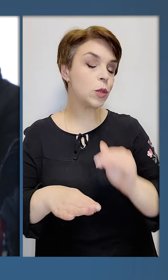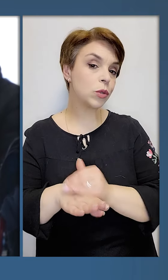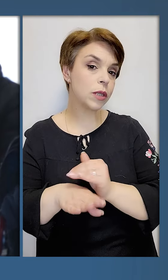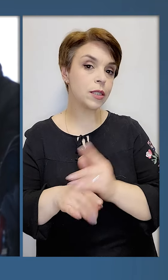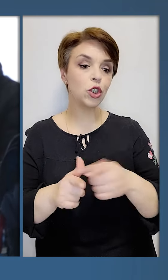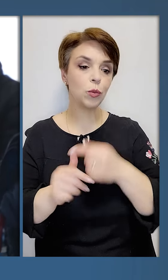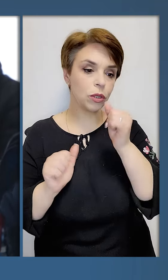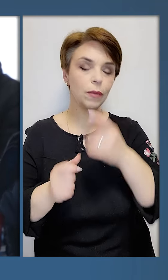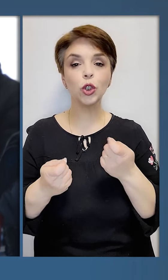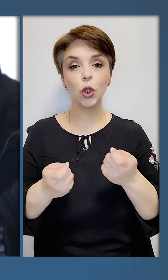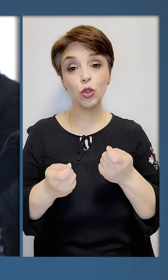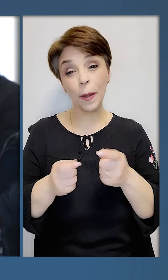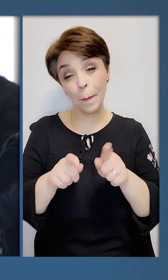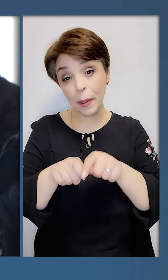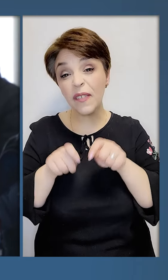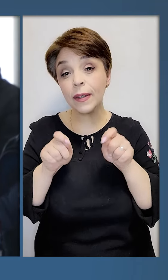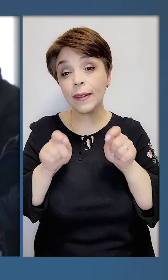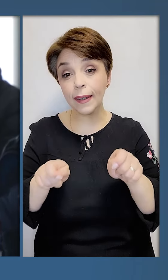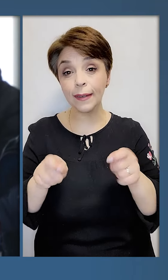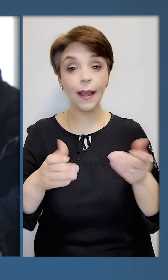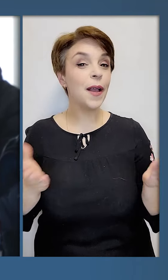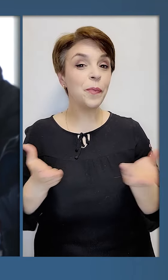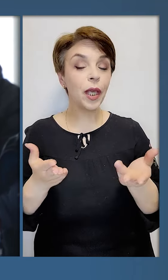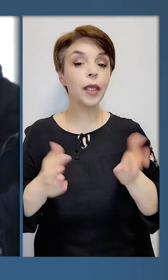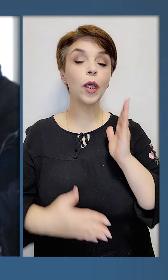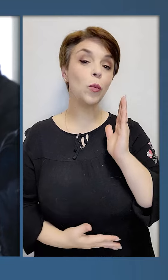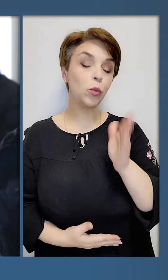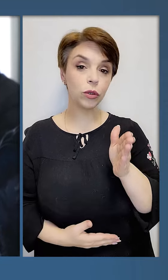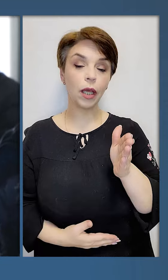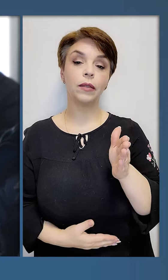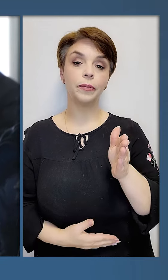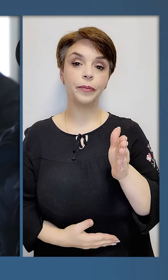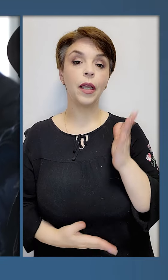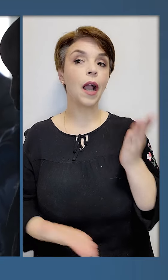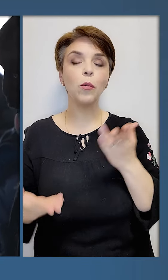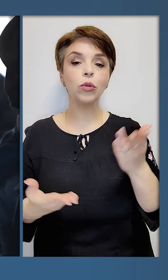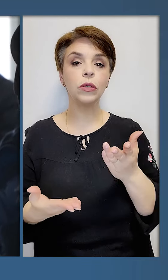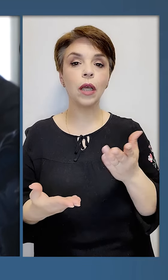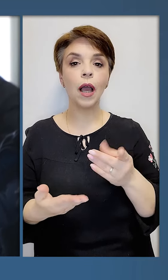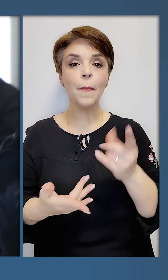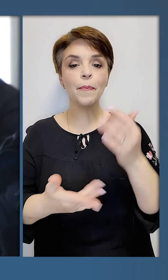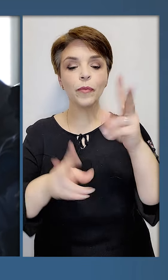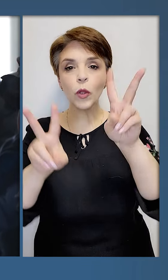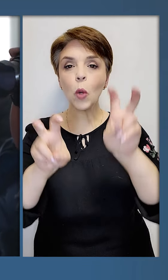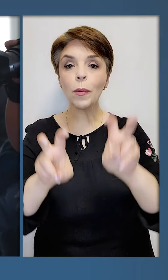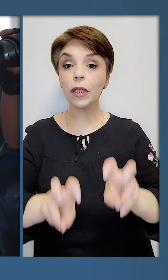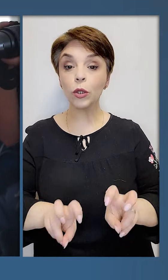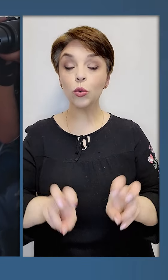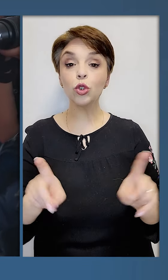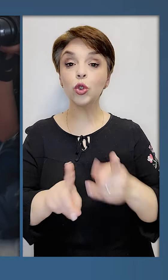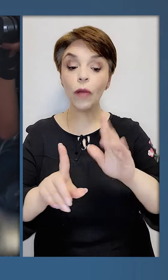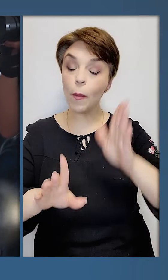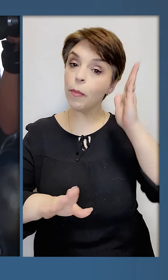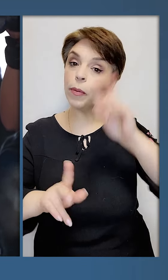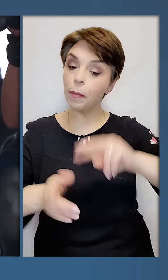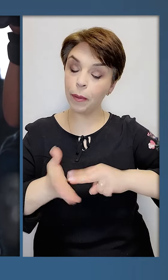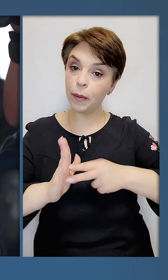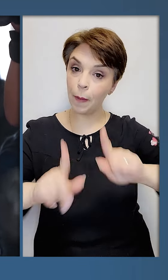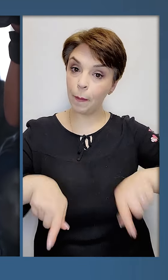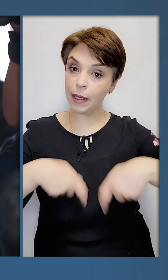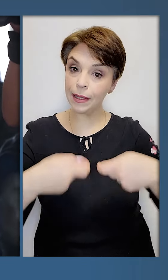Скажіть, будь ласка, чи не могли б ви трішки привідкрити, який буде, яка буде номенклатура, що ви